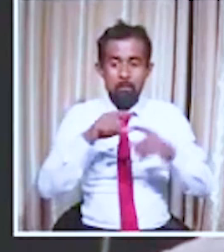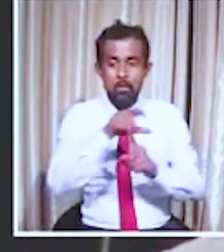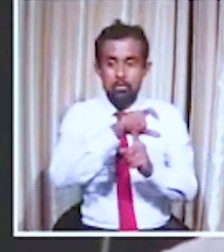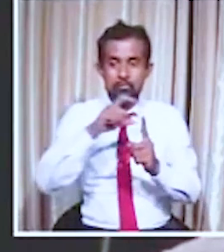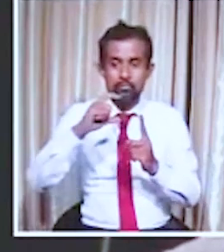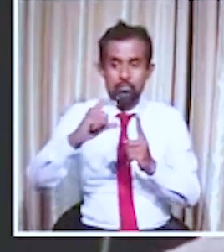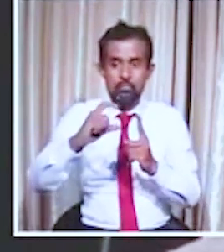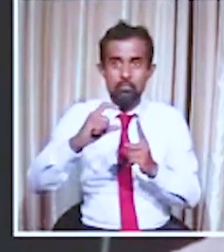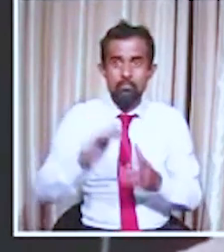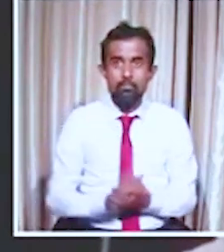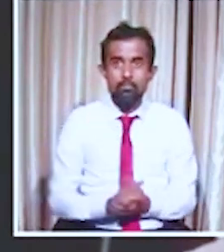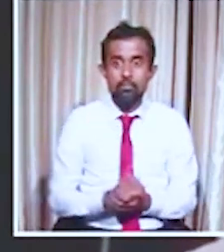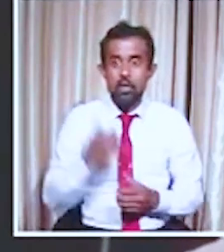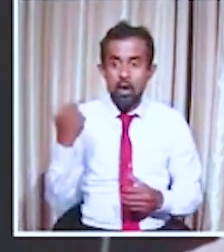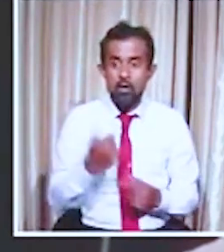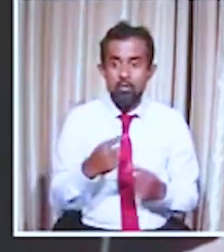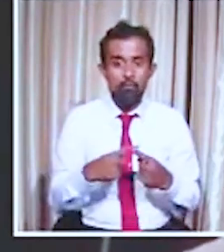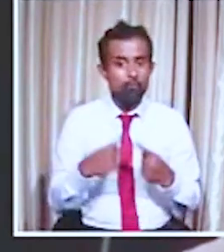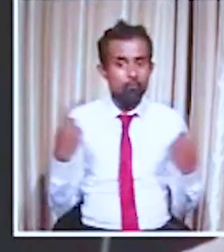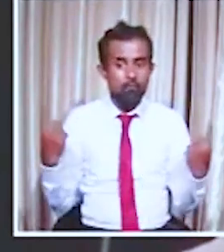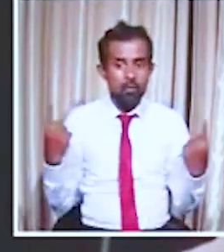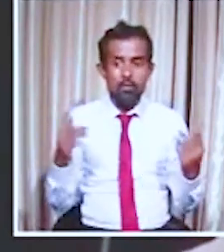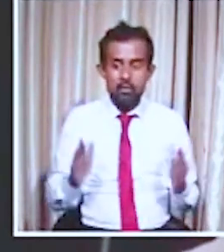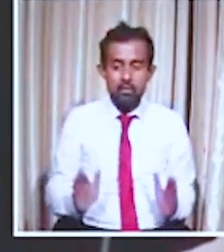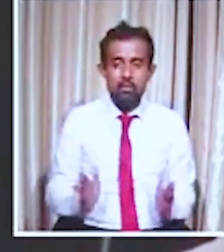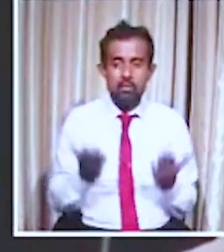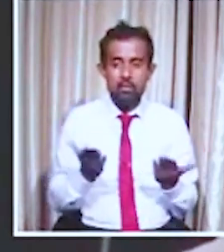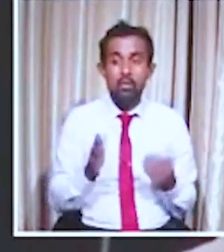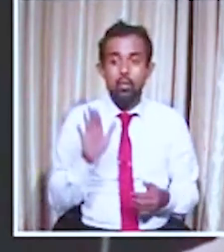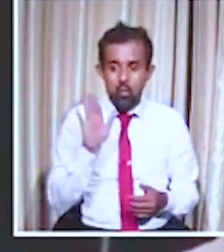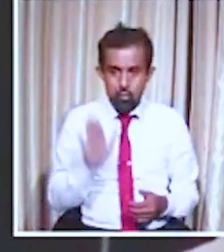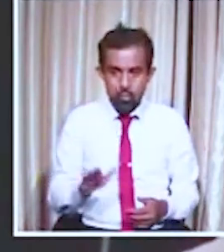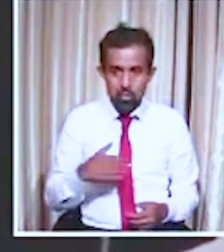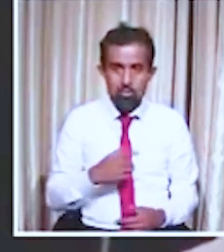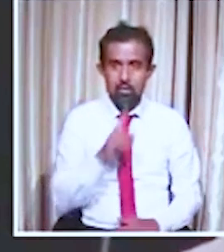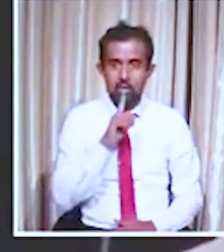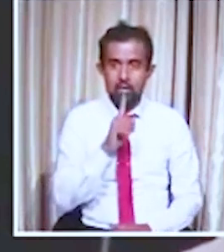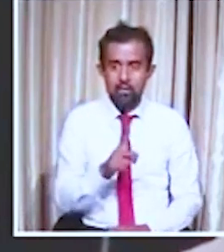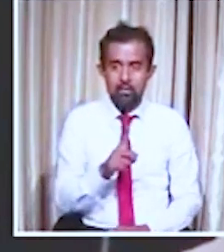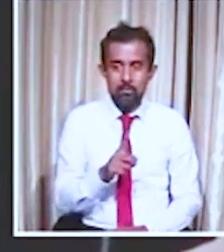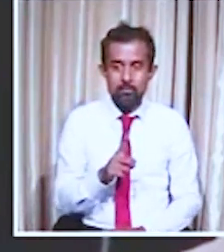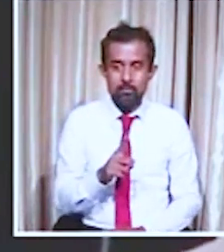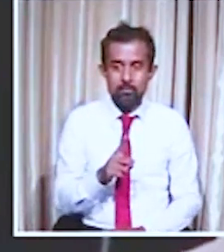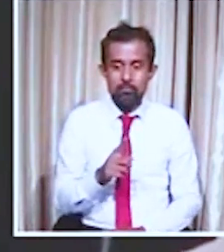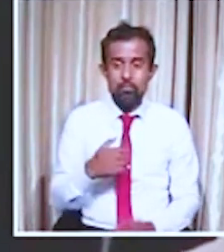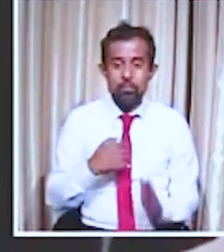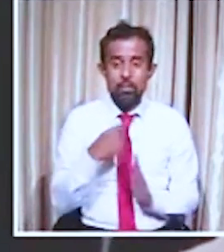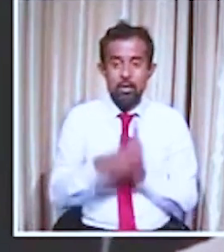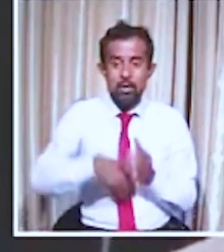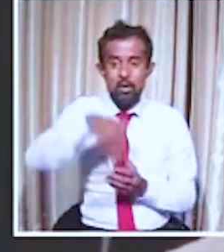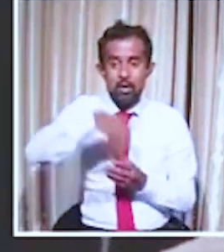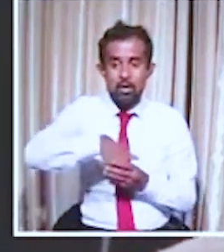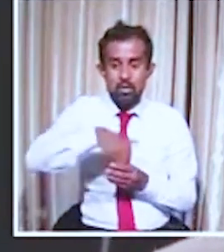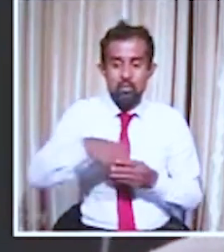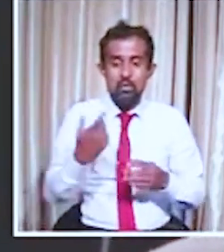சேஞ்சை எமது நாட்டுக்கு கற்றுத்தர வேண்டும் என்றும் நான் பிரார்த்தித்துக் கொள்கிறேன். உண்மையிலே எமது நாட்டிலே ஏற்பட்ட இந்த பொருளாதார பின்னடைவு